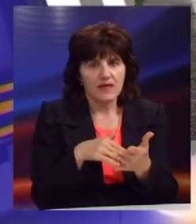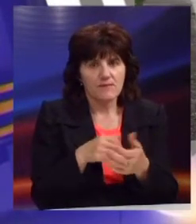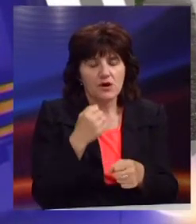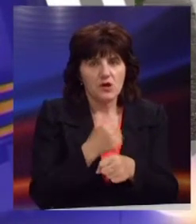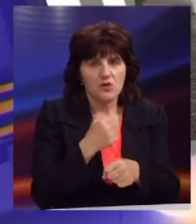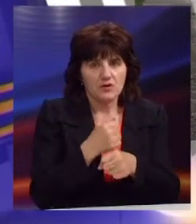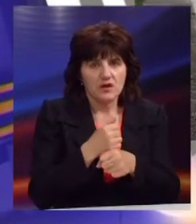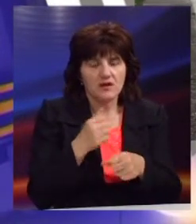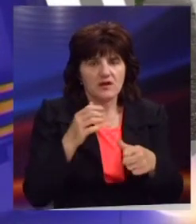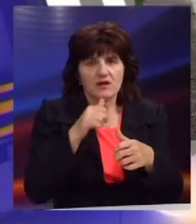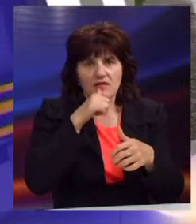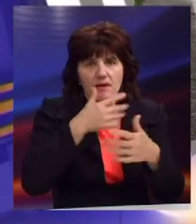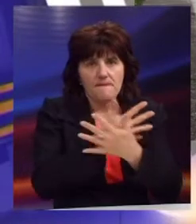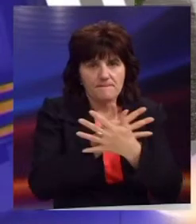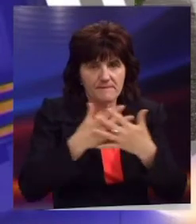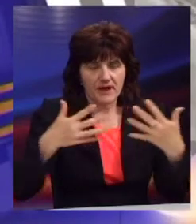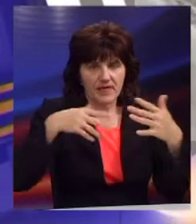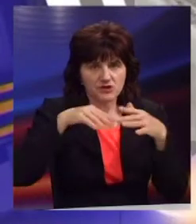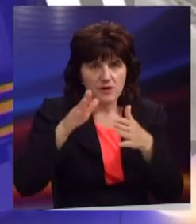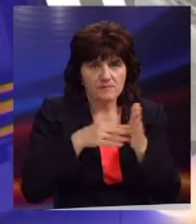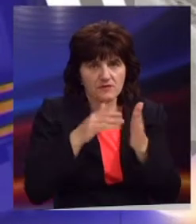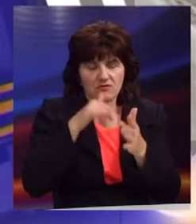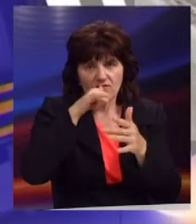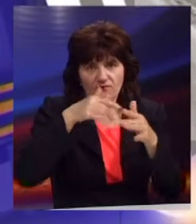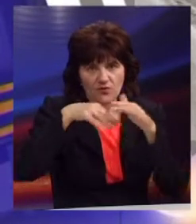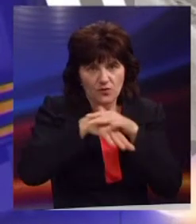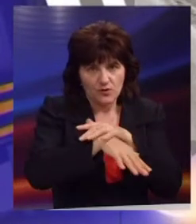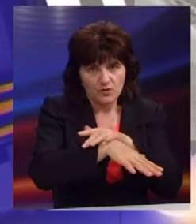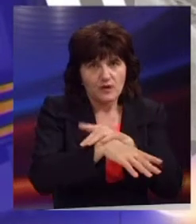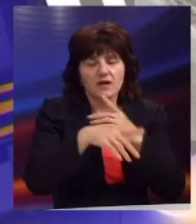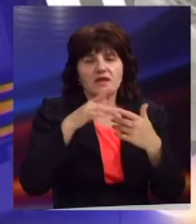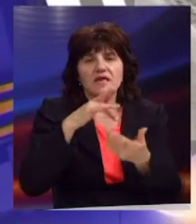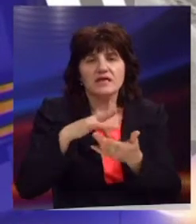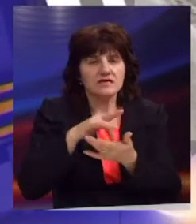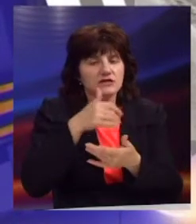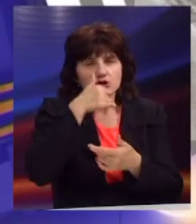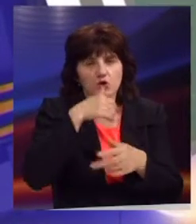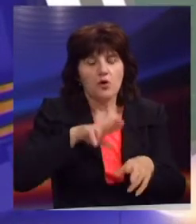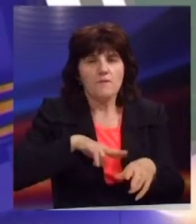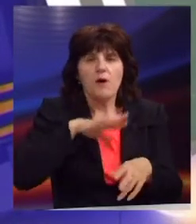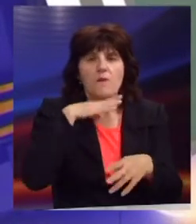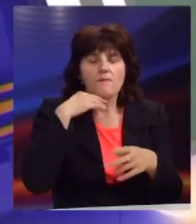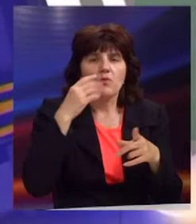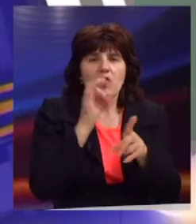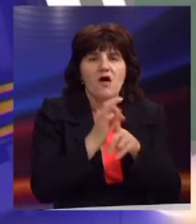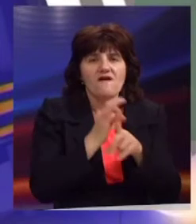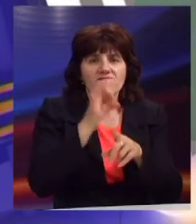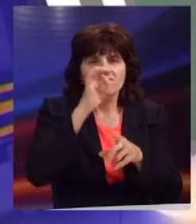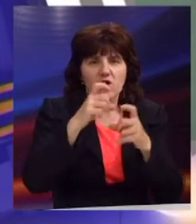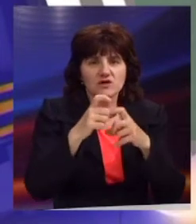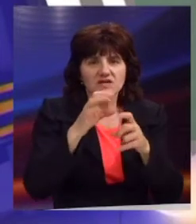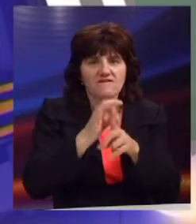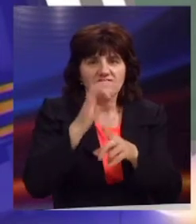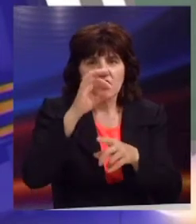izgradi kanalizaciona mreža i uklone svi drugi izvori zagađenja jezera. Problem je što još uvek ima puno fosfora u vodi. Ostaje i